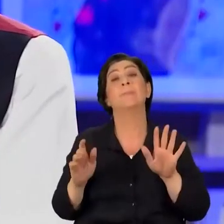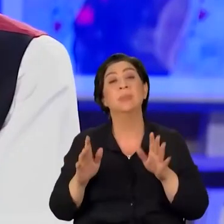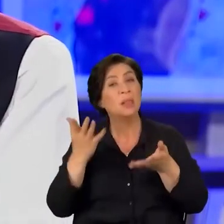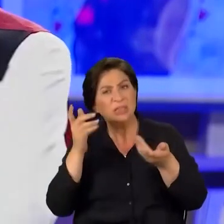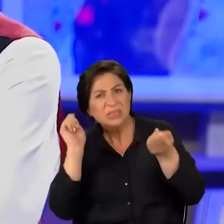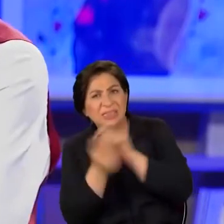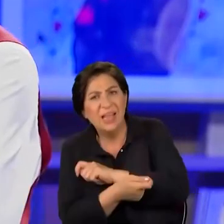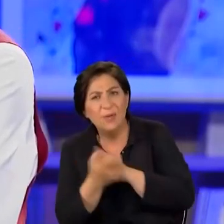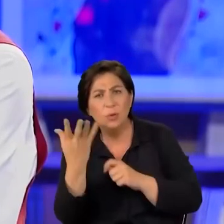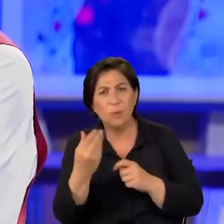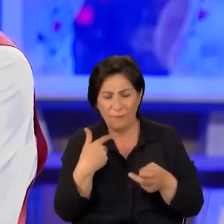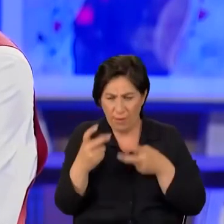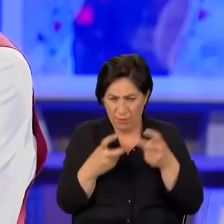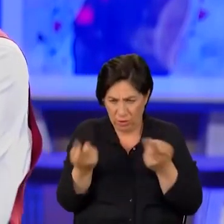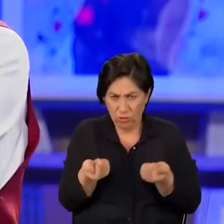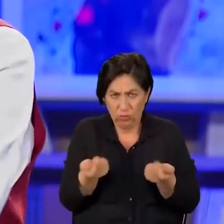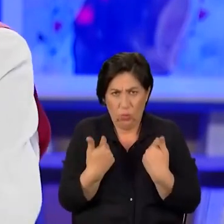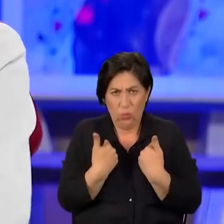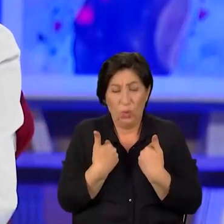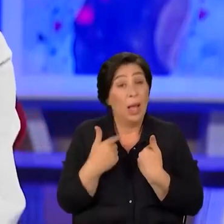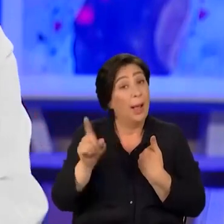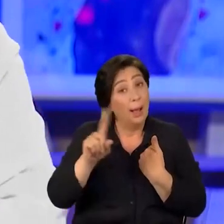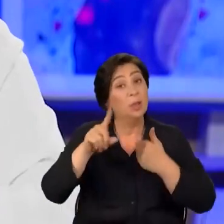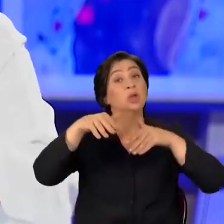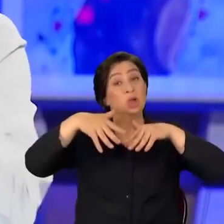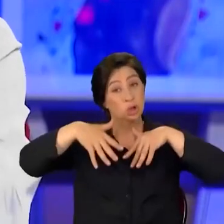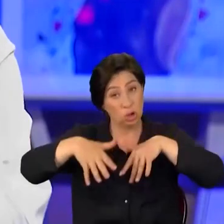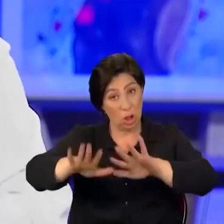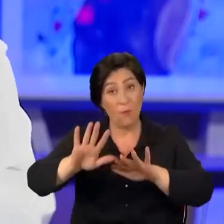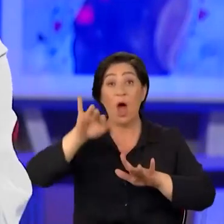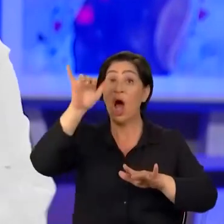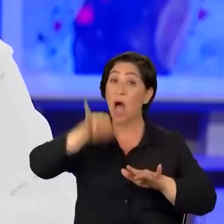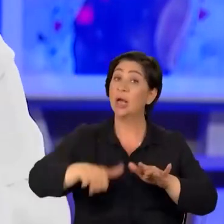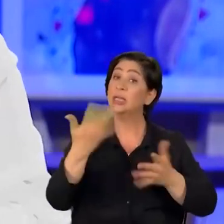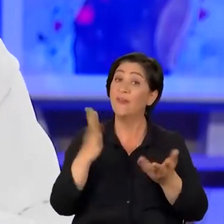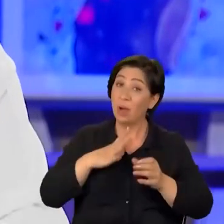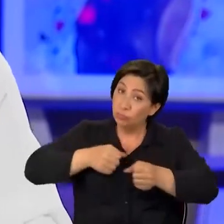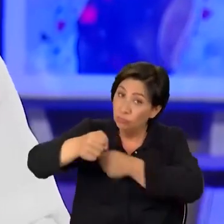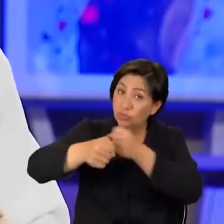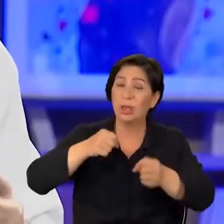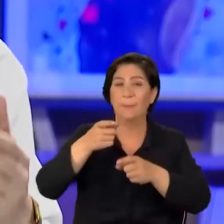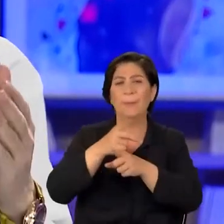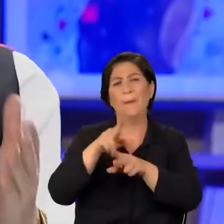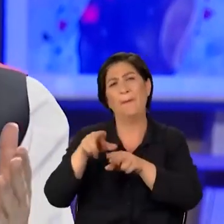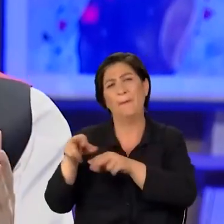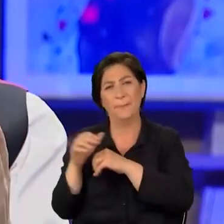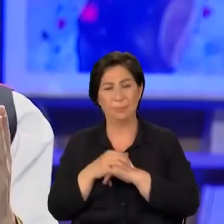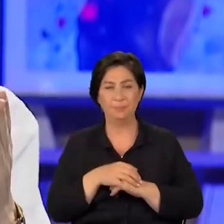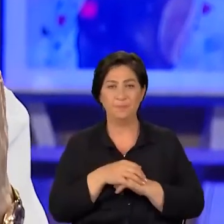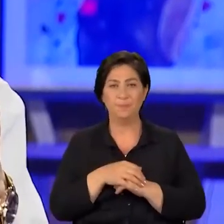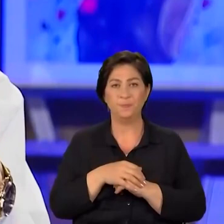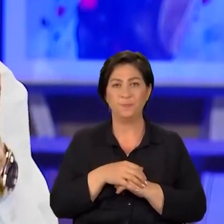devrim olacak ya? Ben fabrikada çalışıyorum her gün. Hayır, işte grev yapacağız, haklarımız için mücadele edeceğiz, şudur budur bilmem ne.